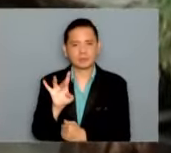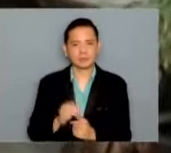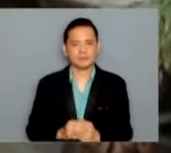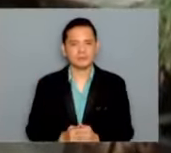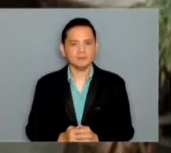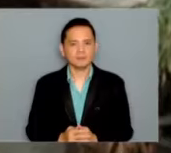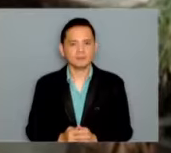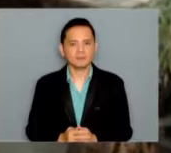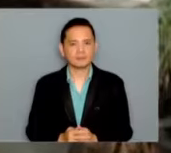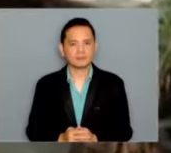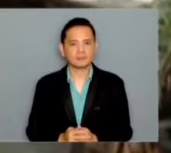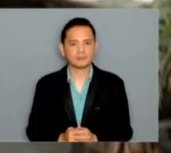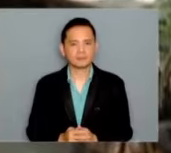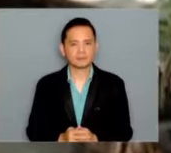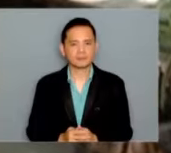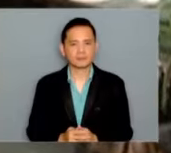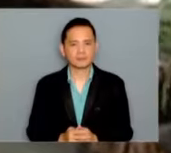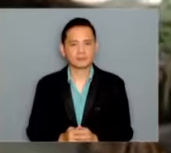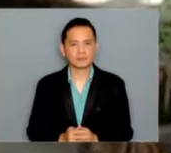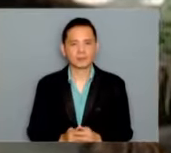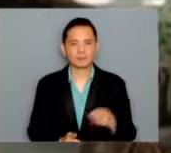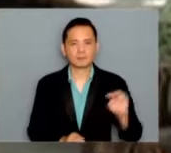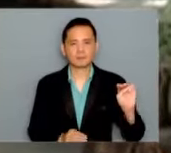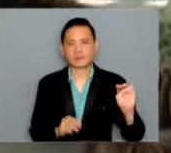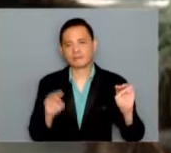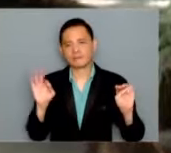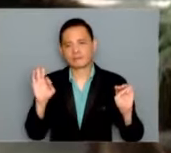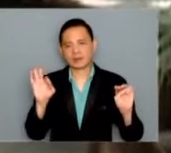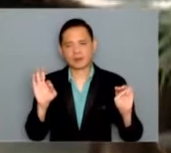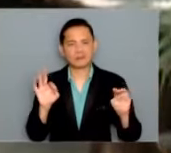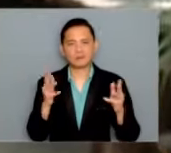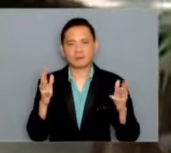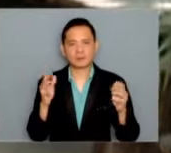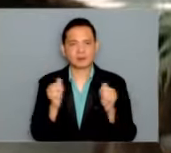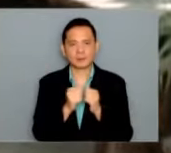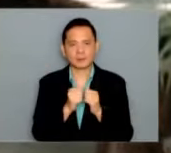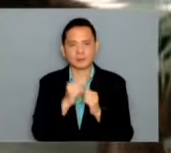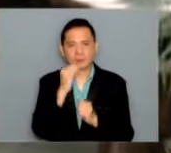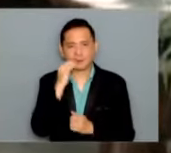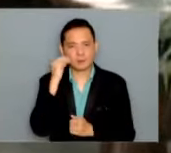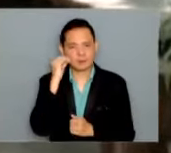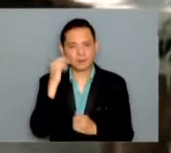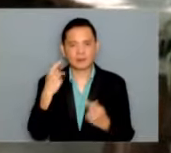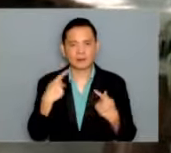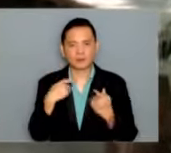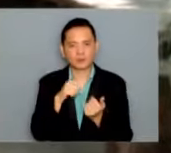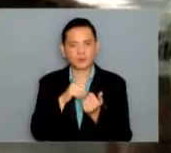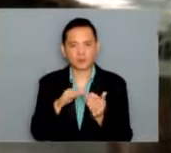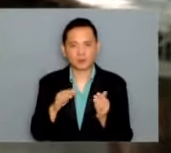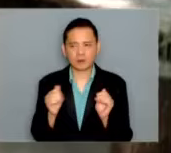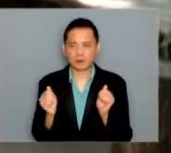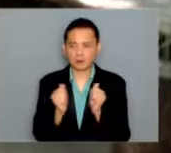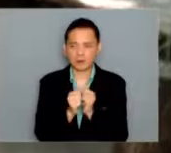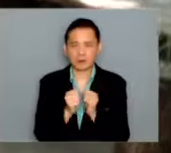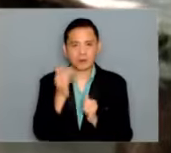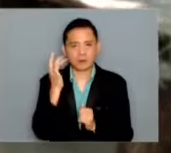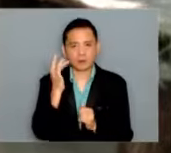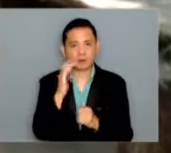Pag weekdays, wala akong kasama sa bahay. Yan lang siya. Siya talaga ang kasama ko sa loob ng bahay kasi nga lahat ng yung anak ko nasa work lahat.